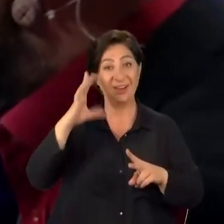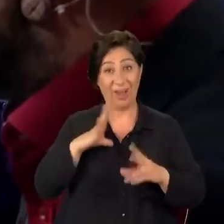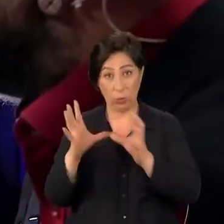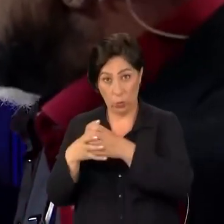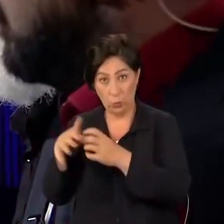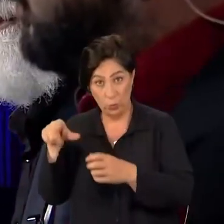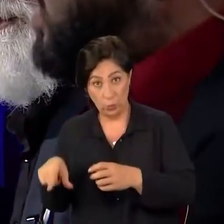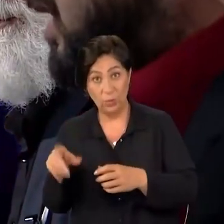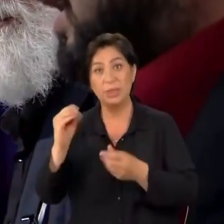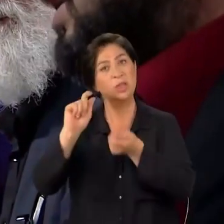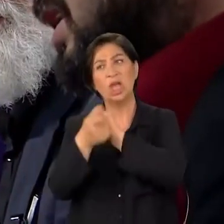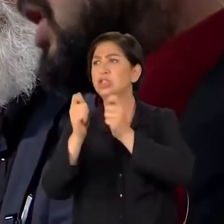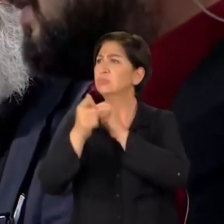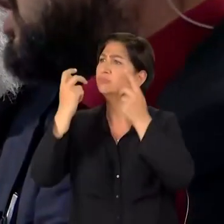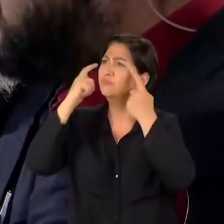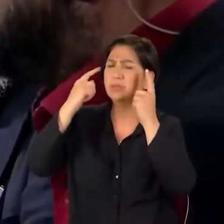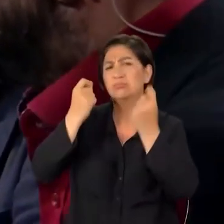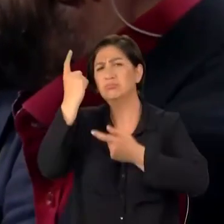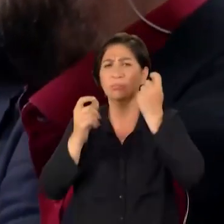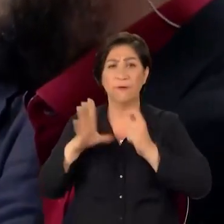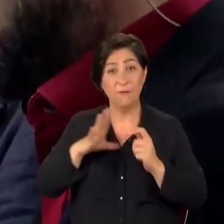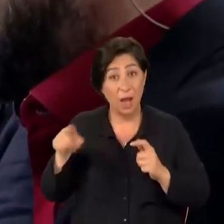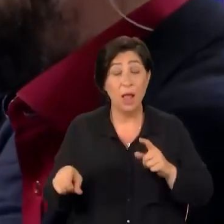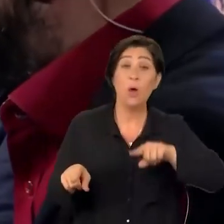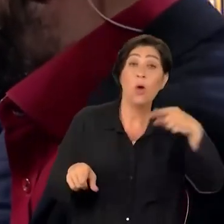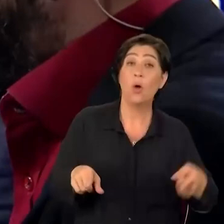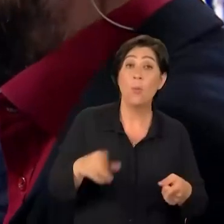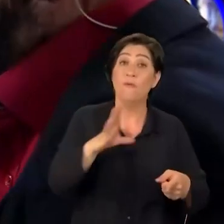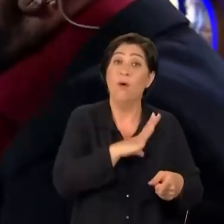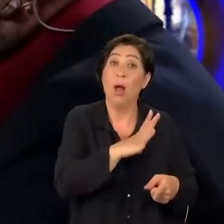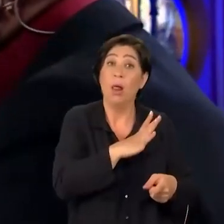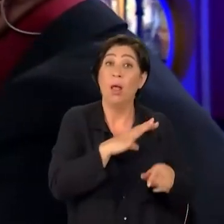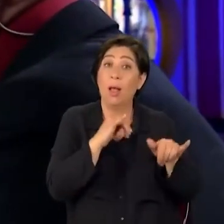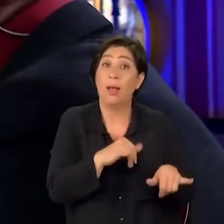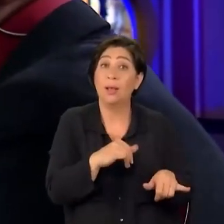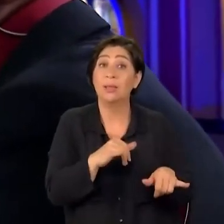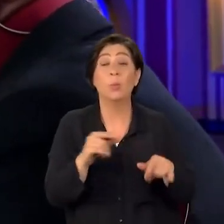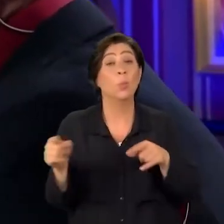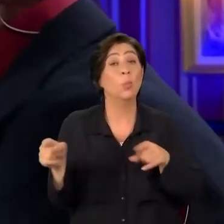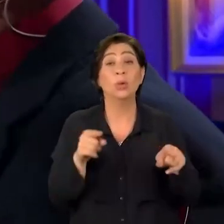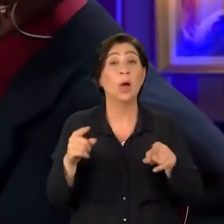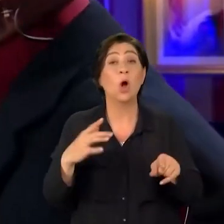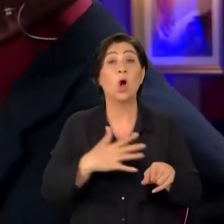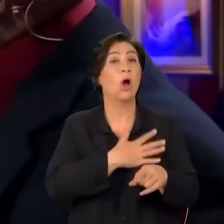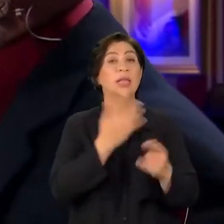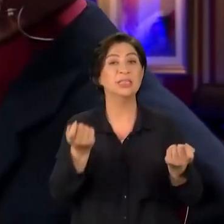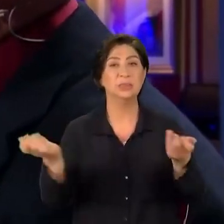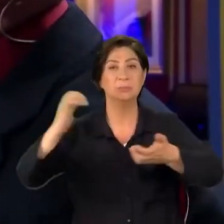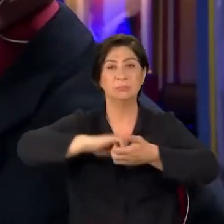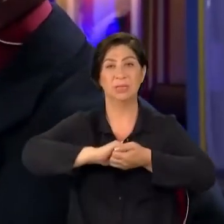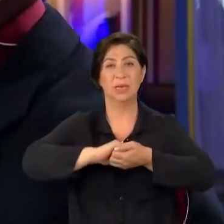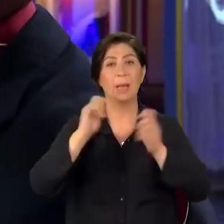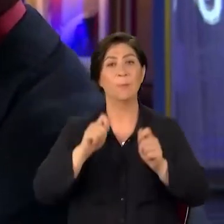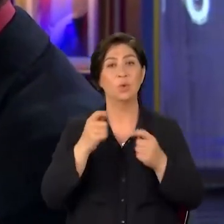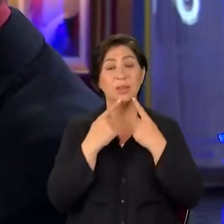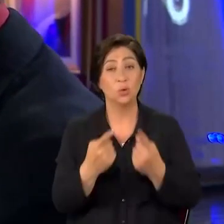fikirli bir grup var, daha değişime açık bir grup var, daha liberal bir grup var. Öbürünün de liberalleri var. Ve bunlar mesela kongrede